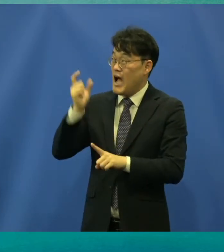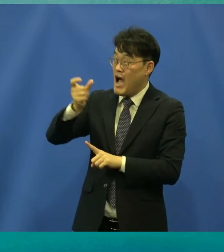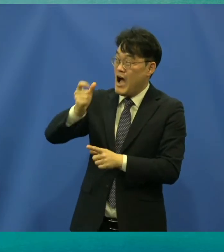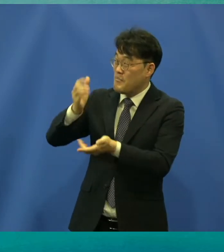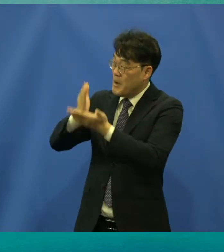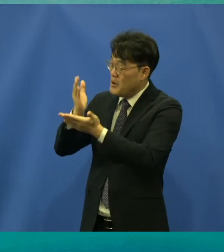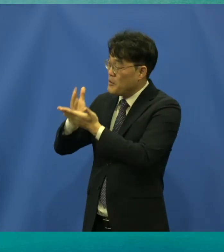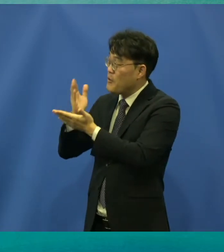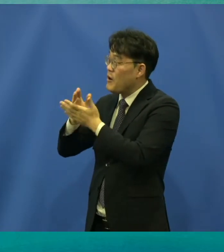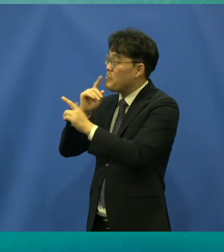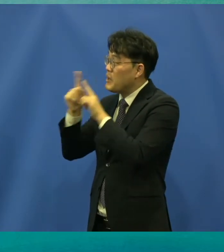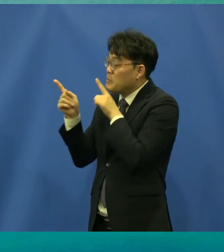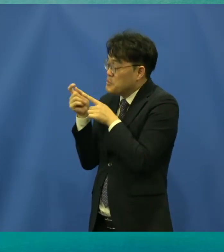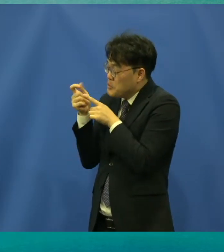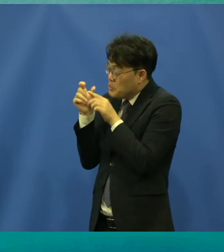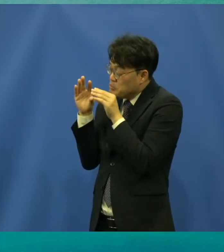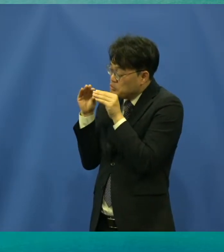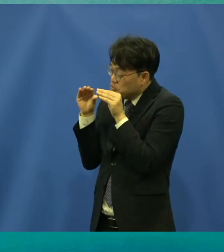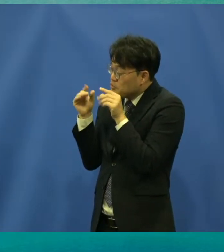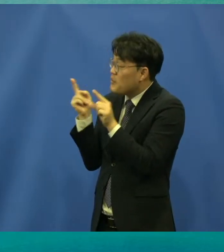말씀에 내가 맞추어 가야 합니다.